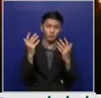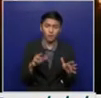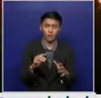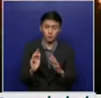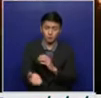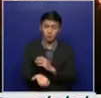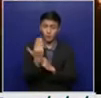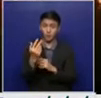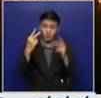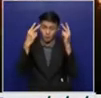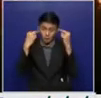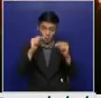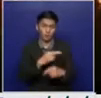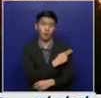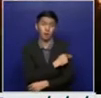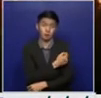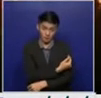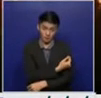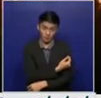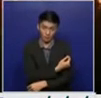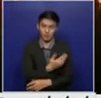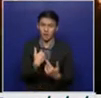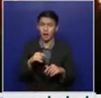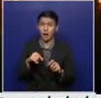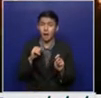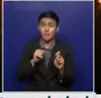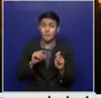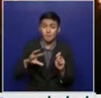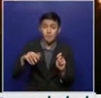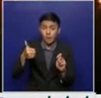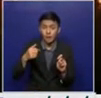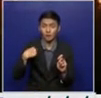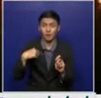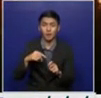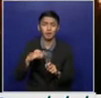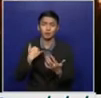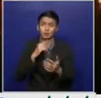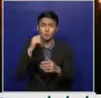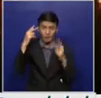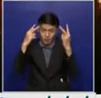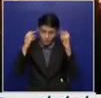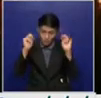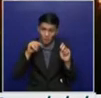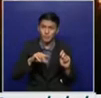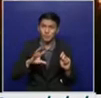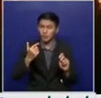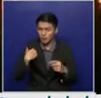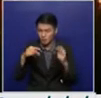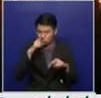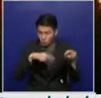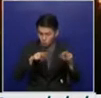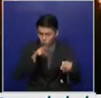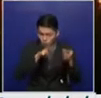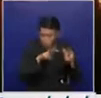ท่านนายกเหล่ากาชาดและท่านอำเภอเมืองนครราชสีมาตลอดจนหัวหน้าส่วนราชการได้ออกไปช่วยเหลือดูแลโดยเบื้อง